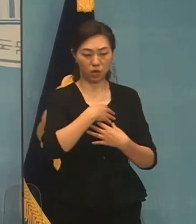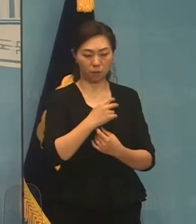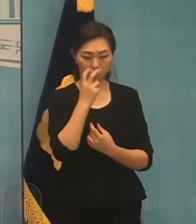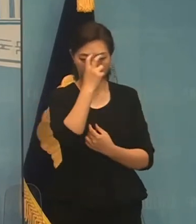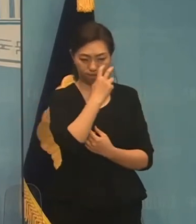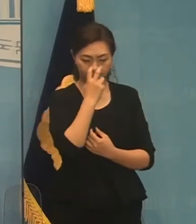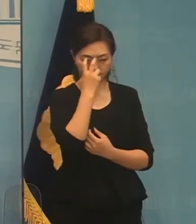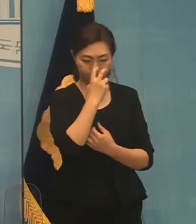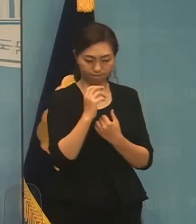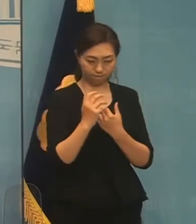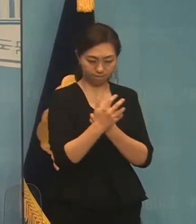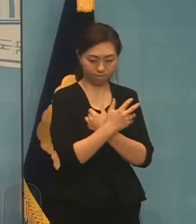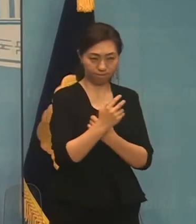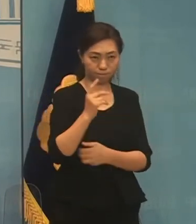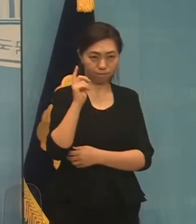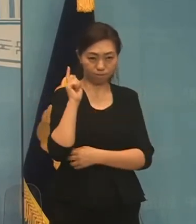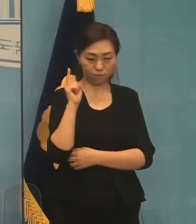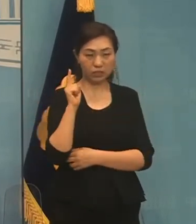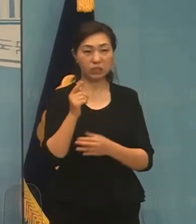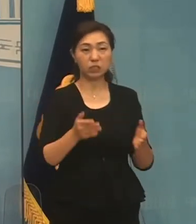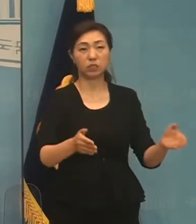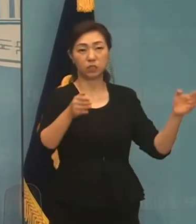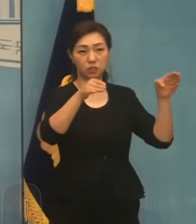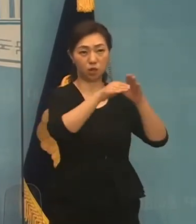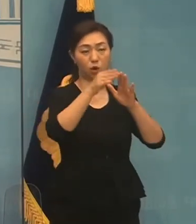공공 시설,